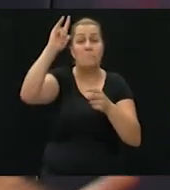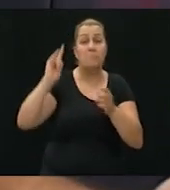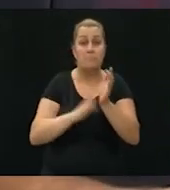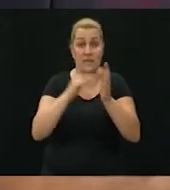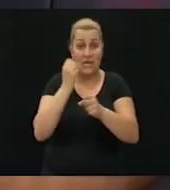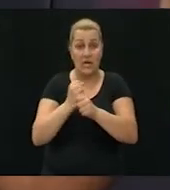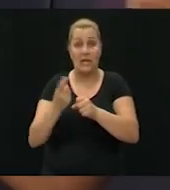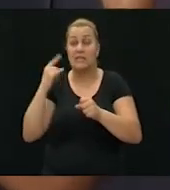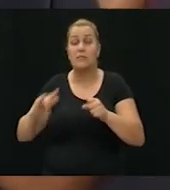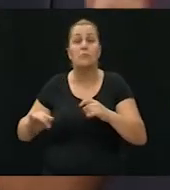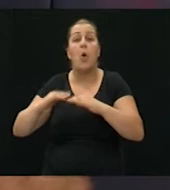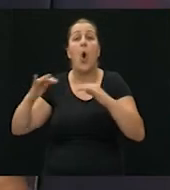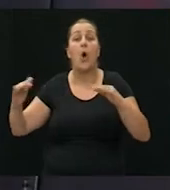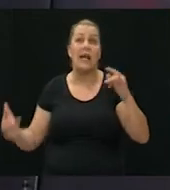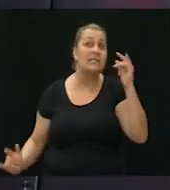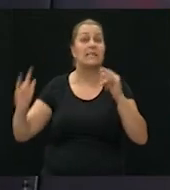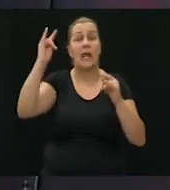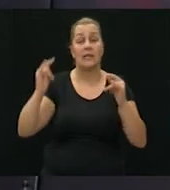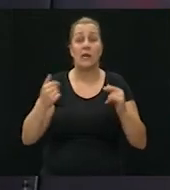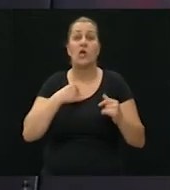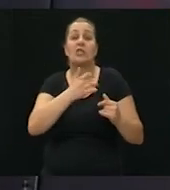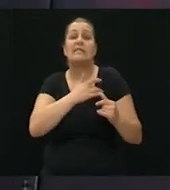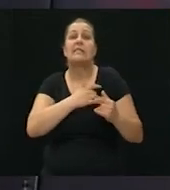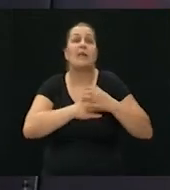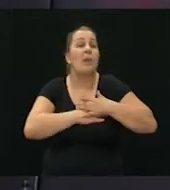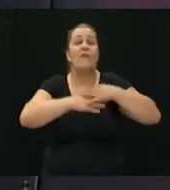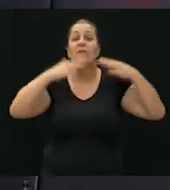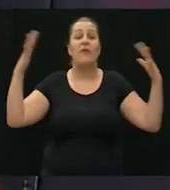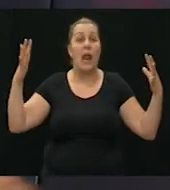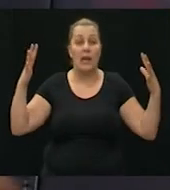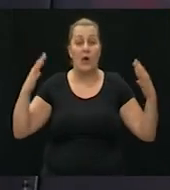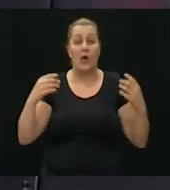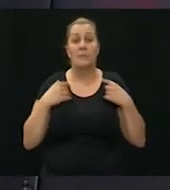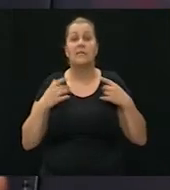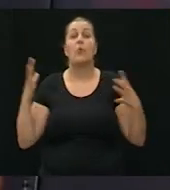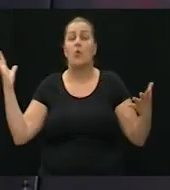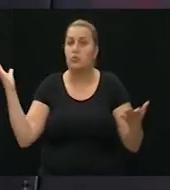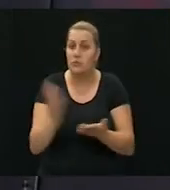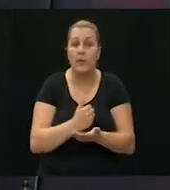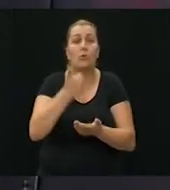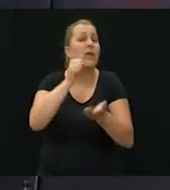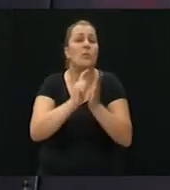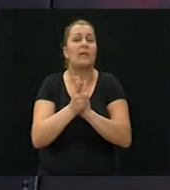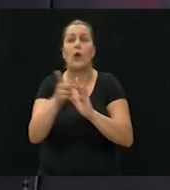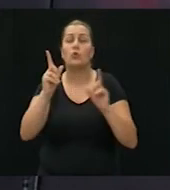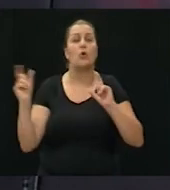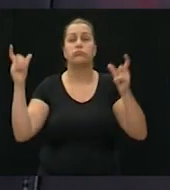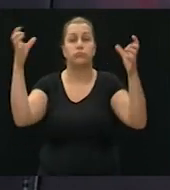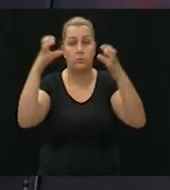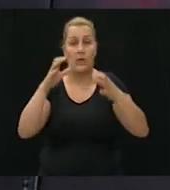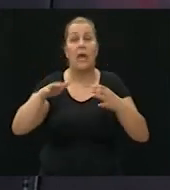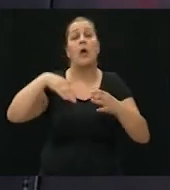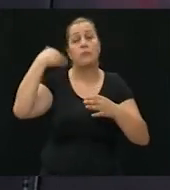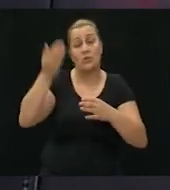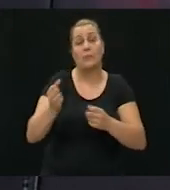Iz mora mi smo ono srce na ko planina, ko Biokovo. I sletili smo se, uzeli smo jednom trenu to. Bilo je